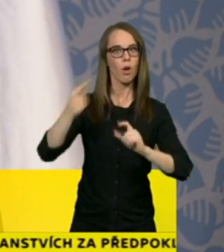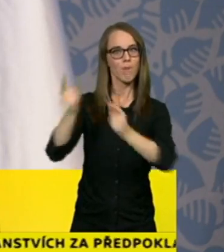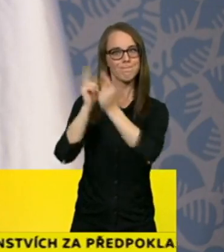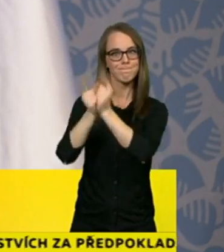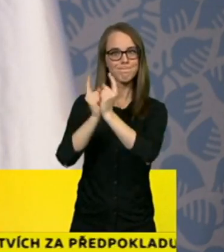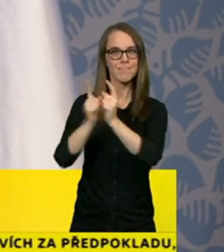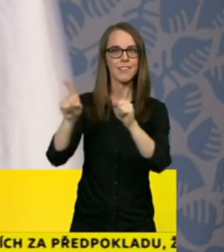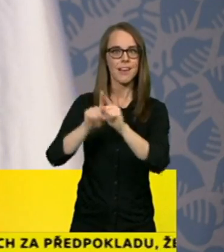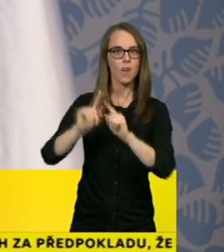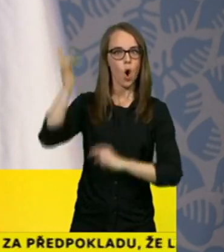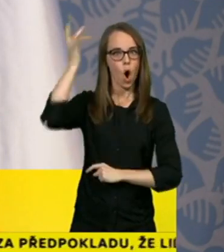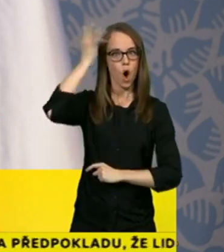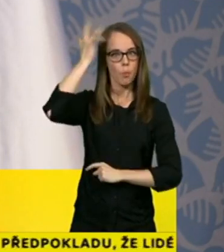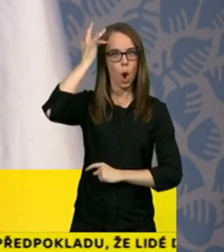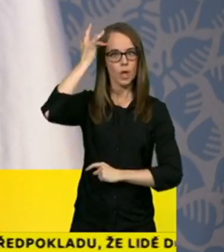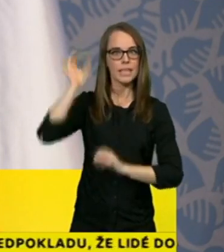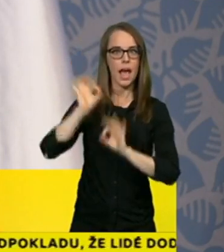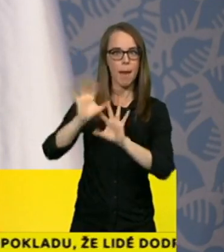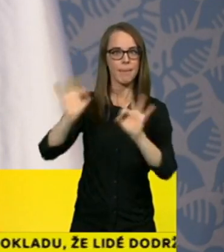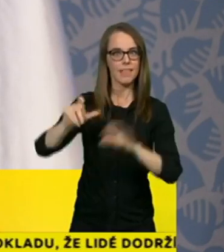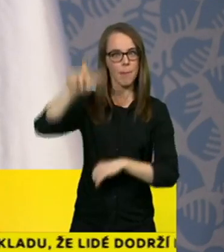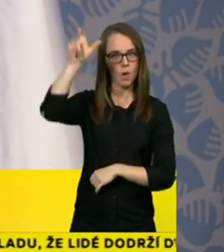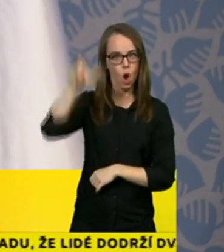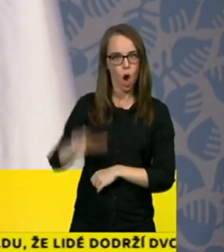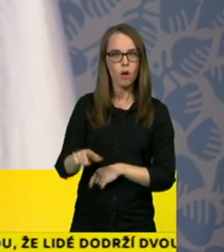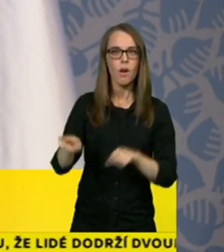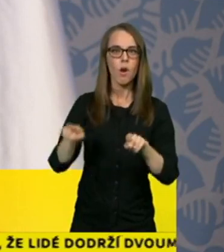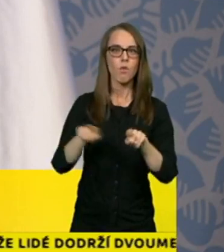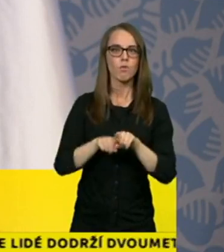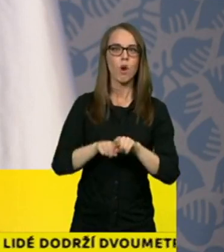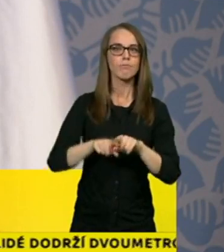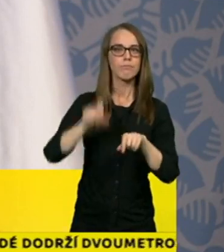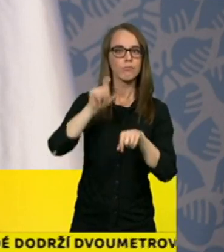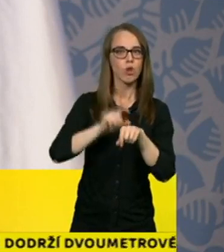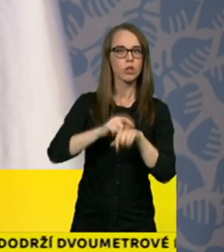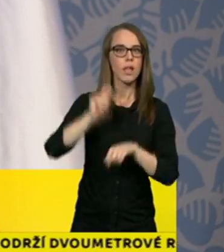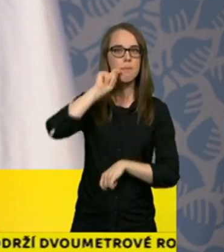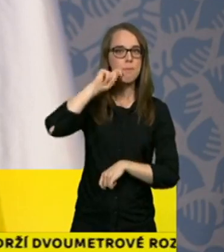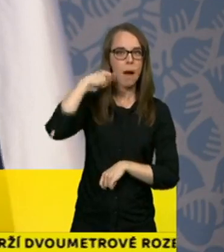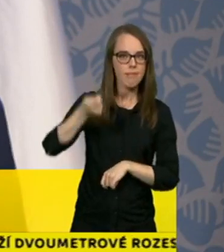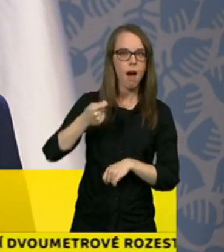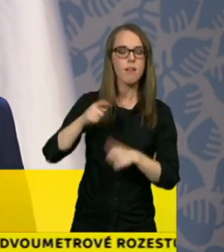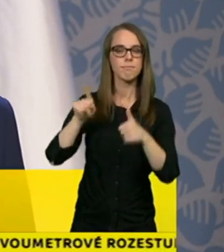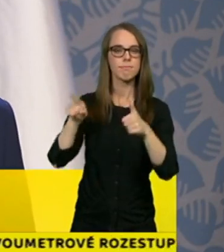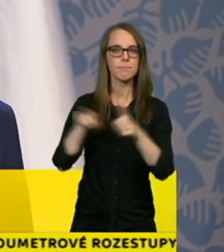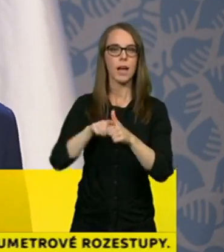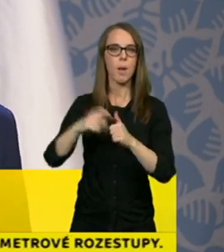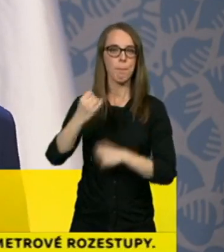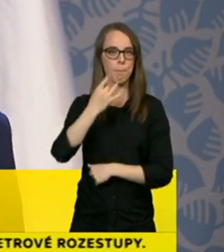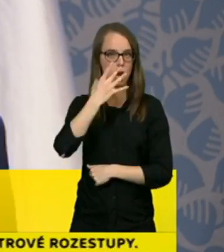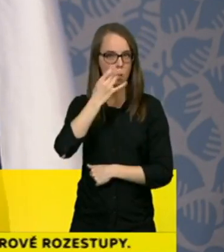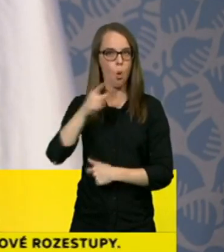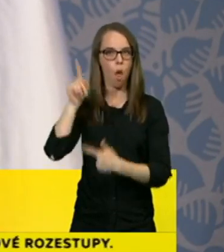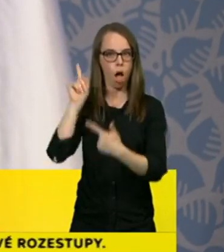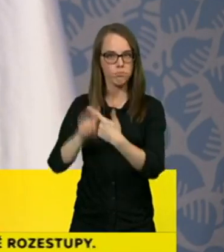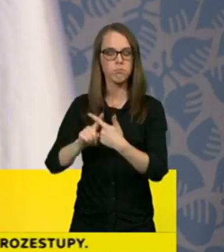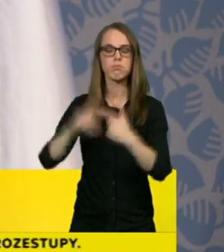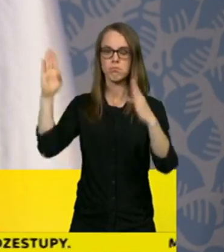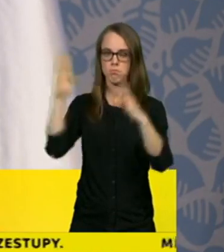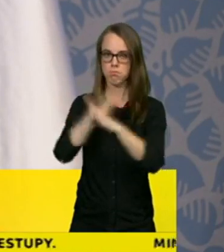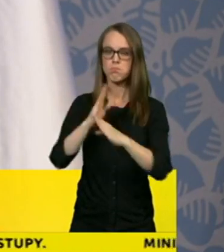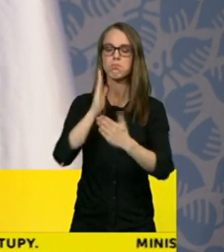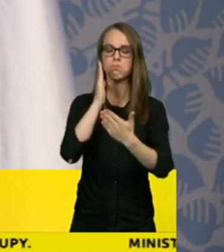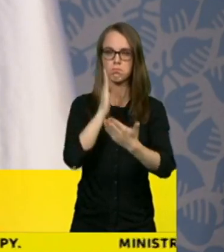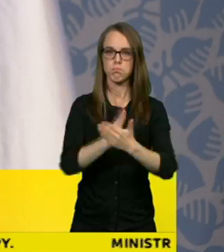skupinou pana docenta Maďara i s panem profesorem Primulou. Na základě toho, že epidemiologická situace se stále vyvíjí